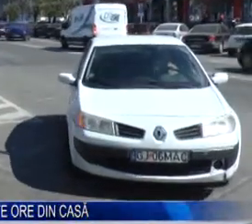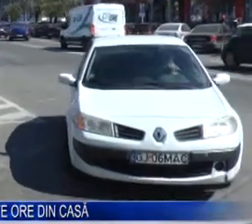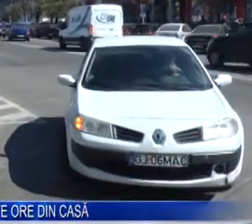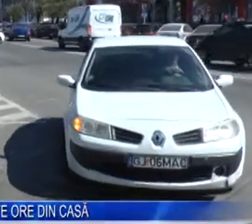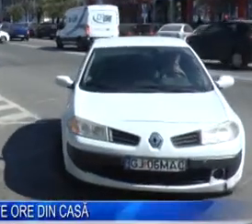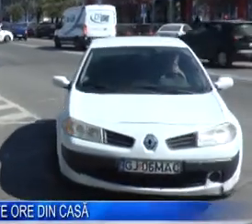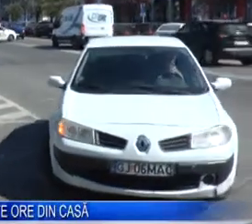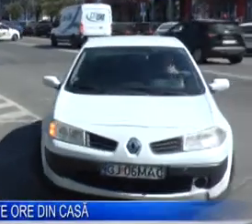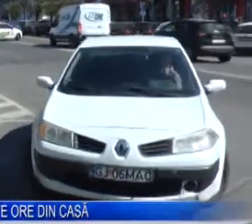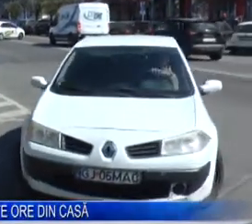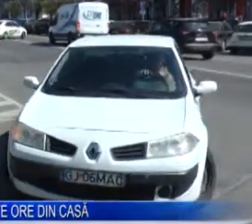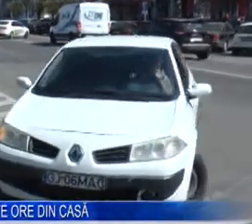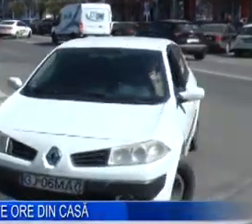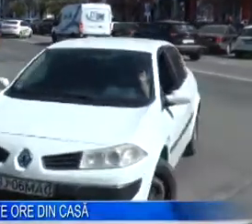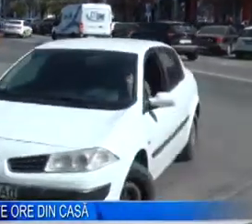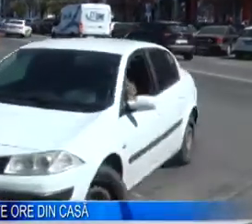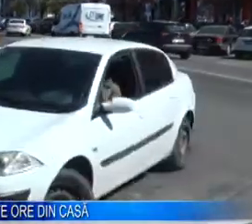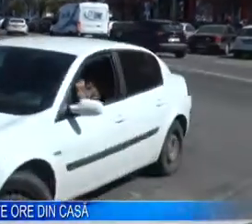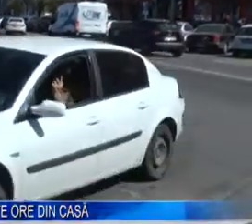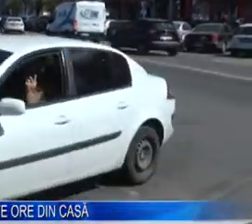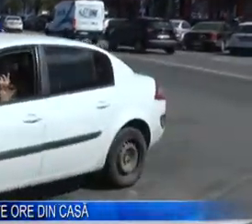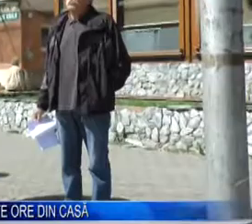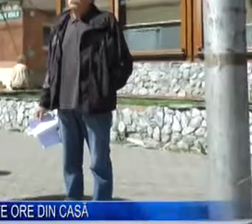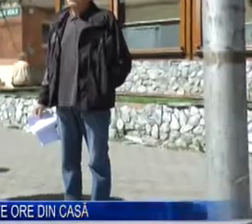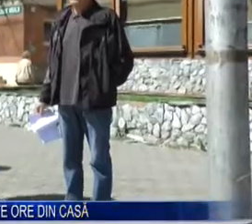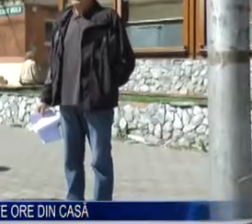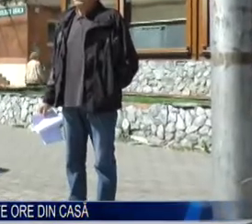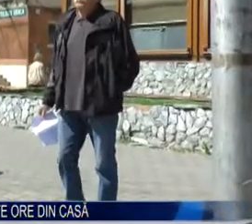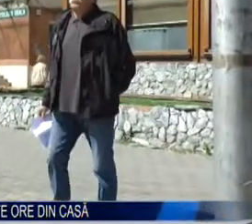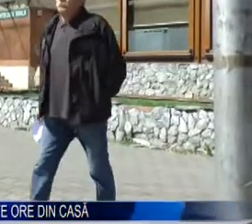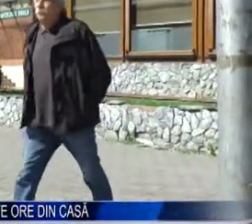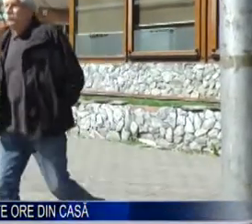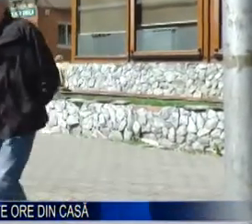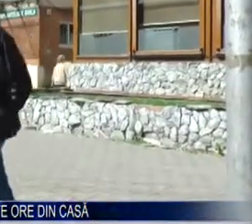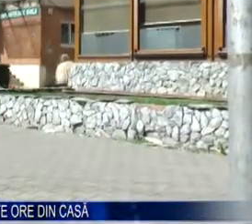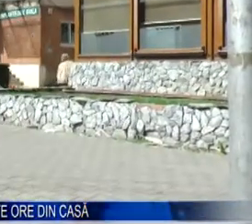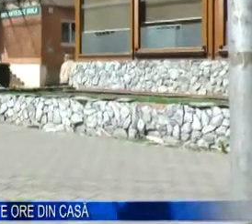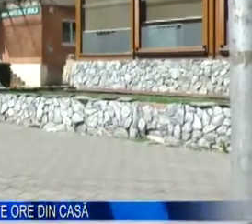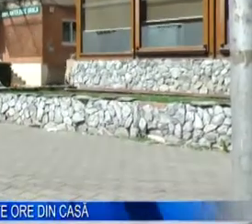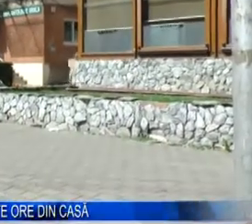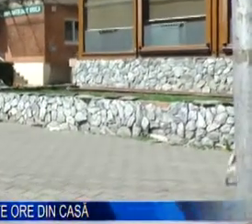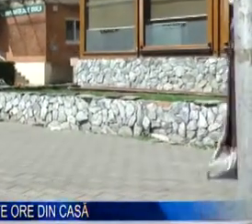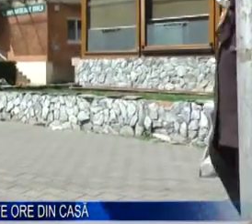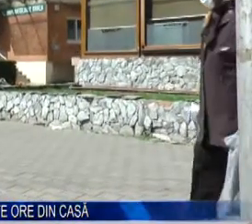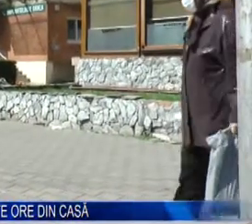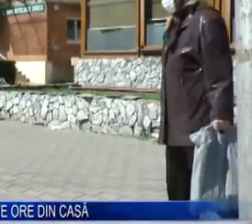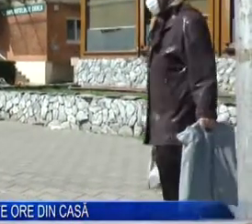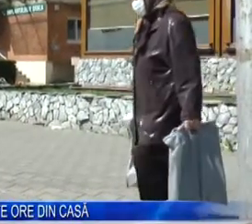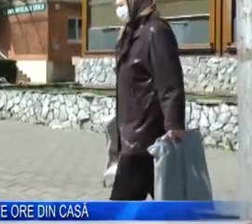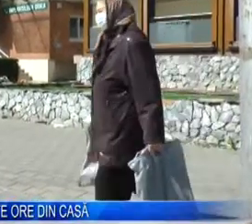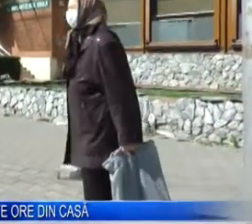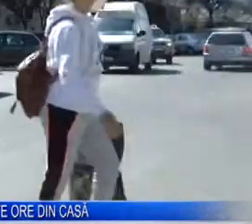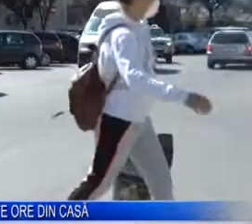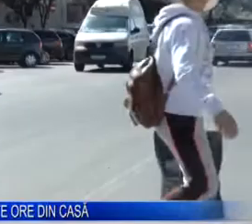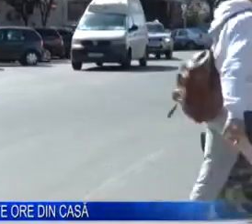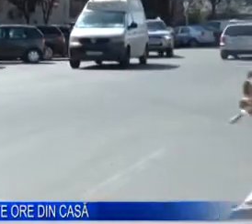Ordonanța militară 10 prevede reguli puțin mai relaxate pentru persoanele de peste 65 de ani. Astfel, de astăzi, aceste